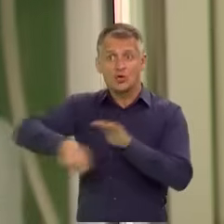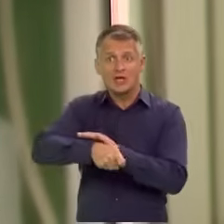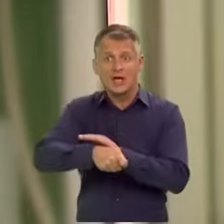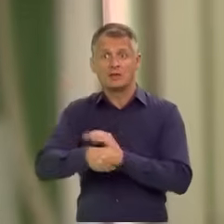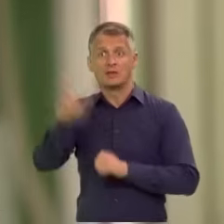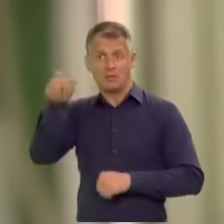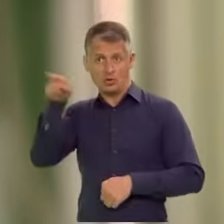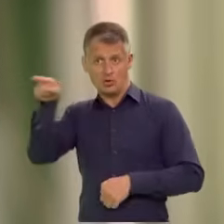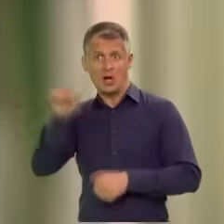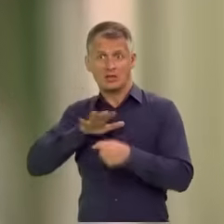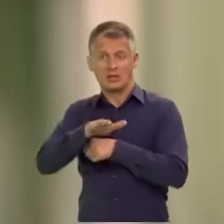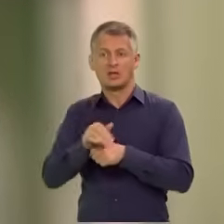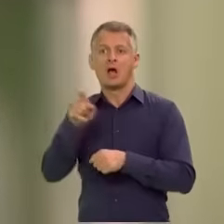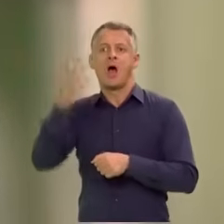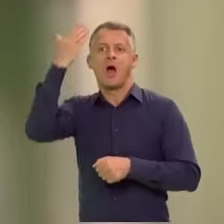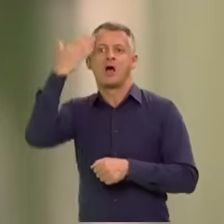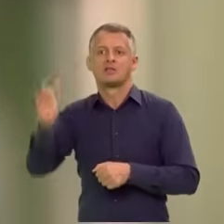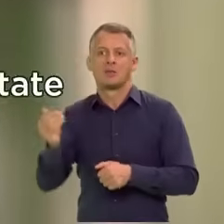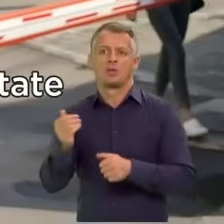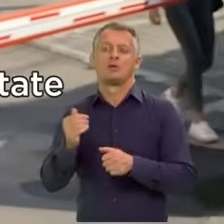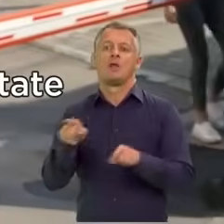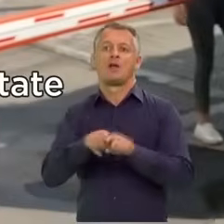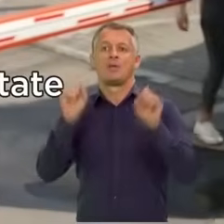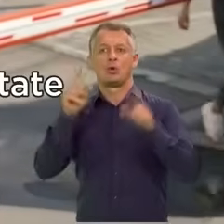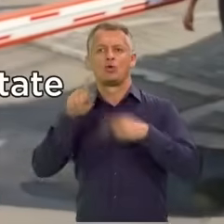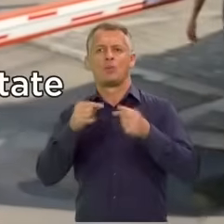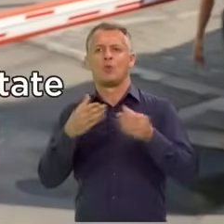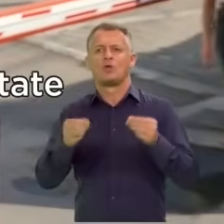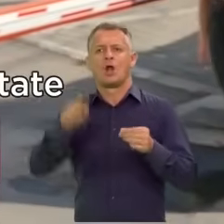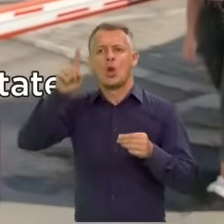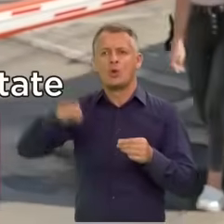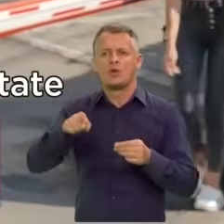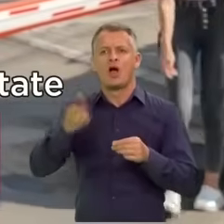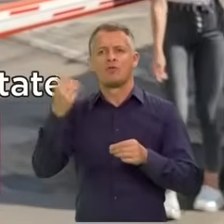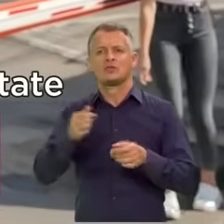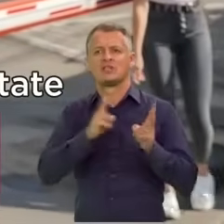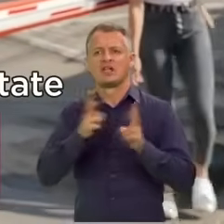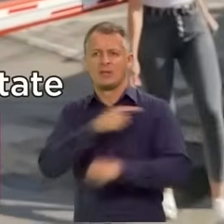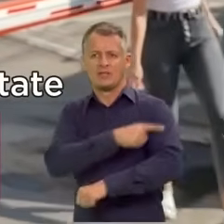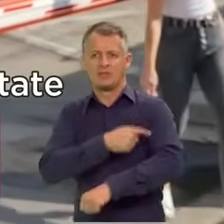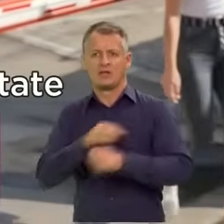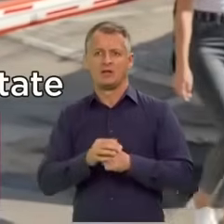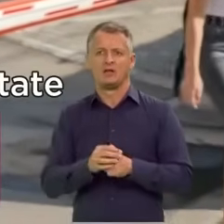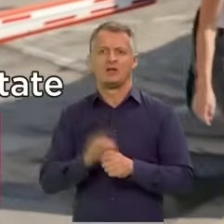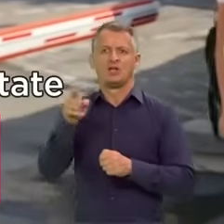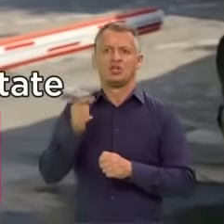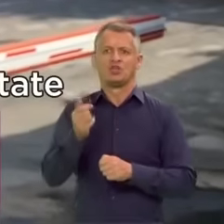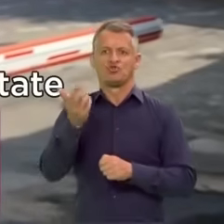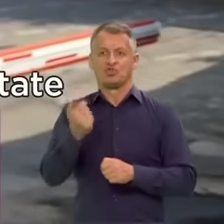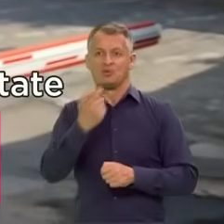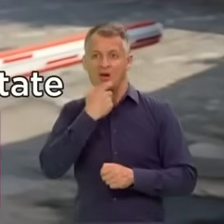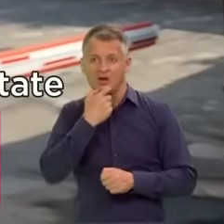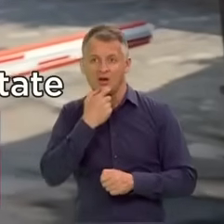viață ca prin minune, după luni întregi în spital. Adică 15 ani e deja puțin, adică să încerc să scazi de la 15 ani,